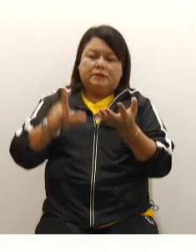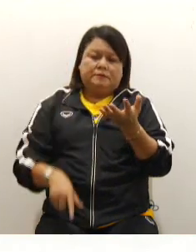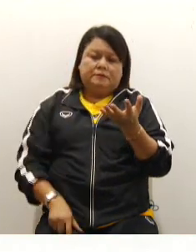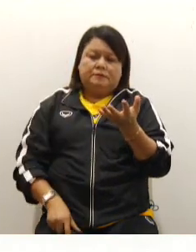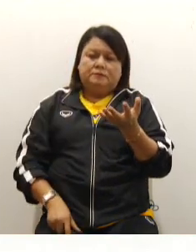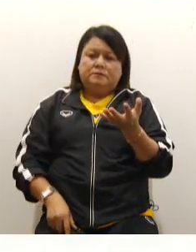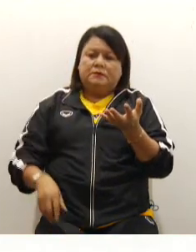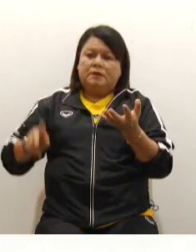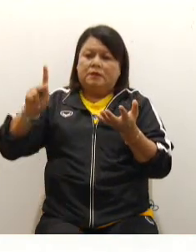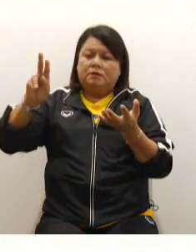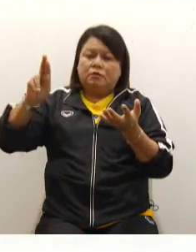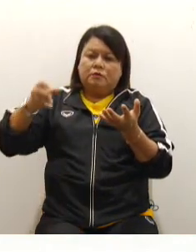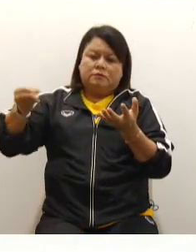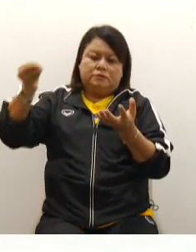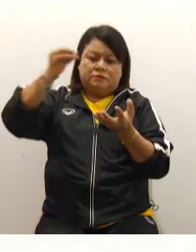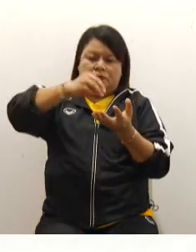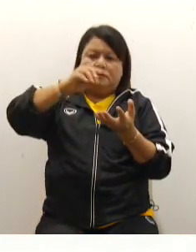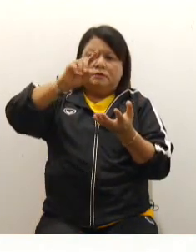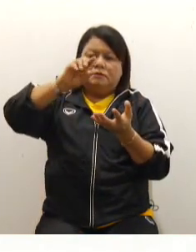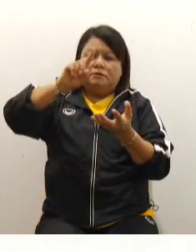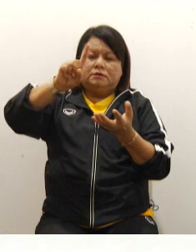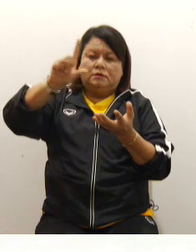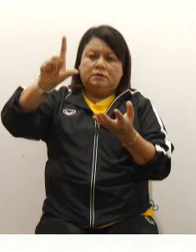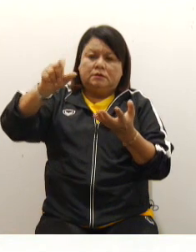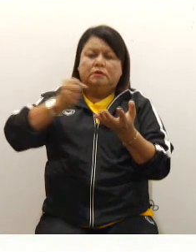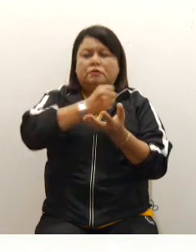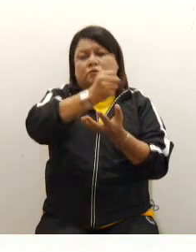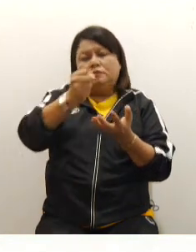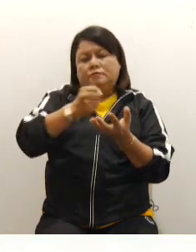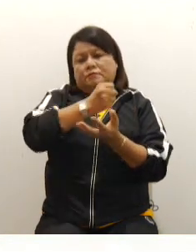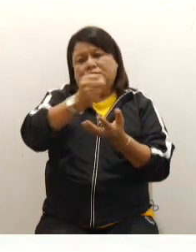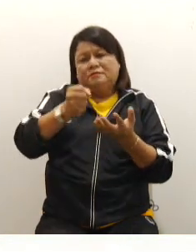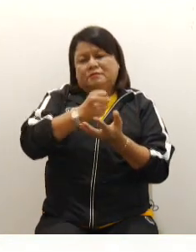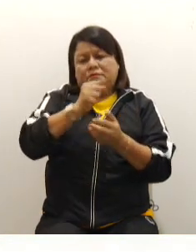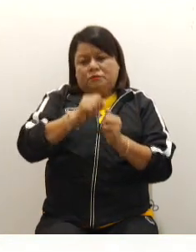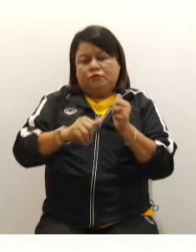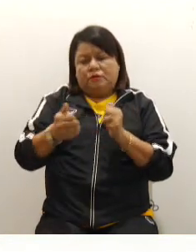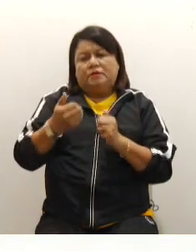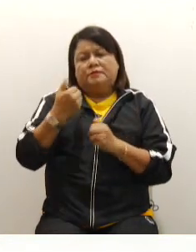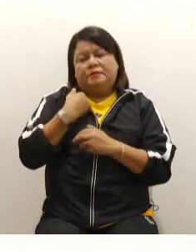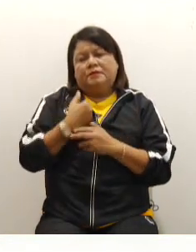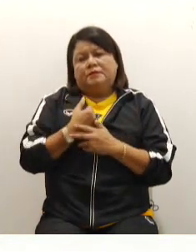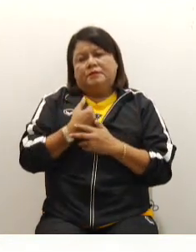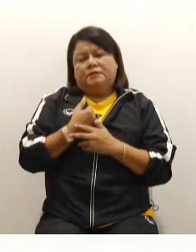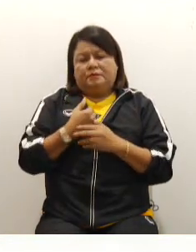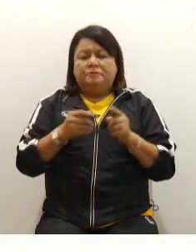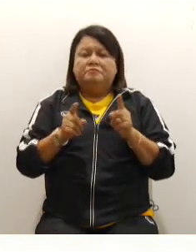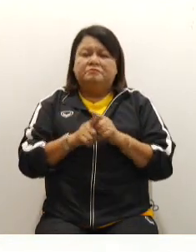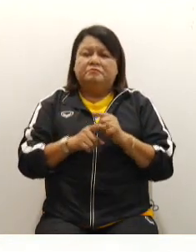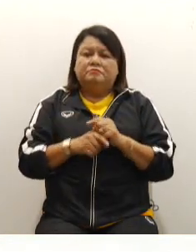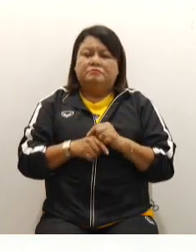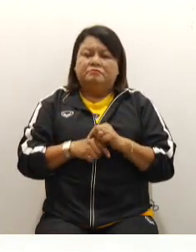ซัลฟูริกลงไป1ลิตรนะคะแล้วก็คนทุกอย่างที่เกิดขึ้นเนี่ยมันประจวบเหมาะกันหมดเลย